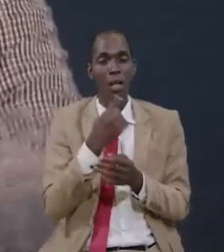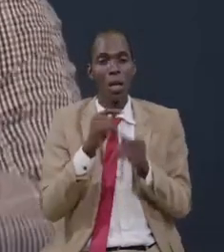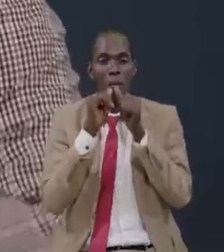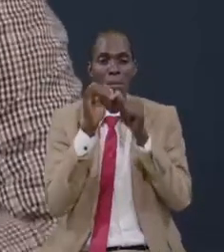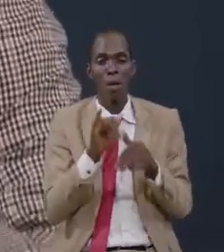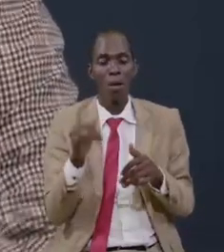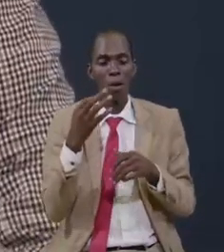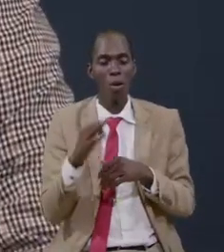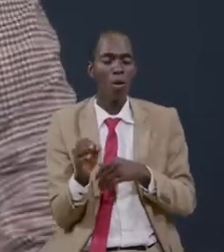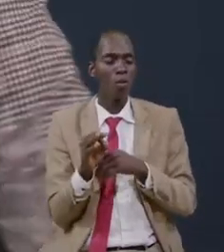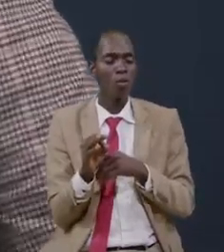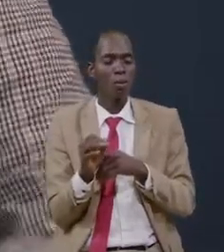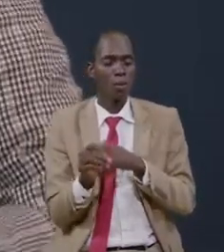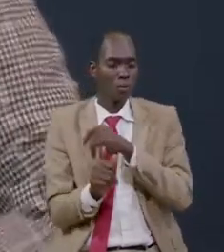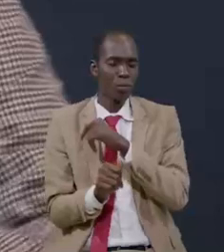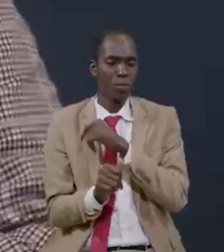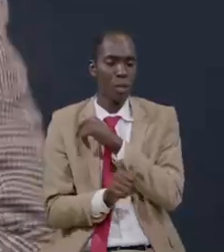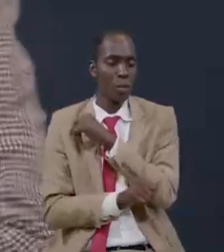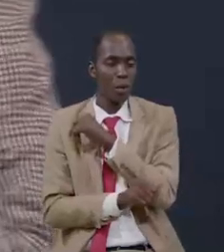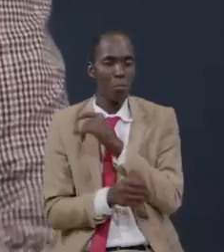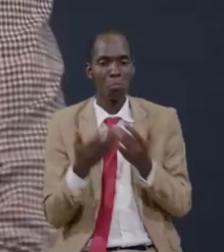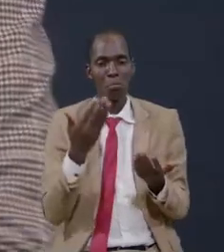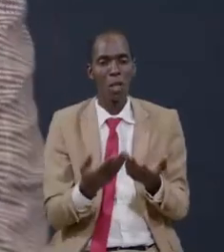bénédictions d'Abraham